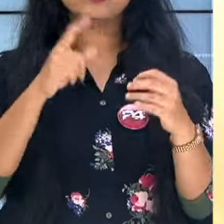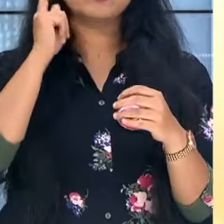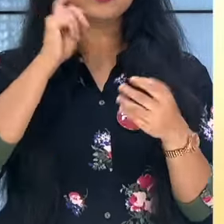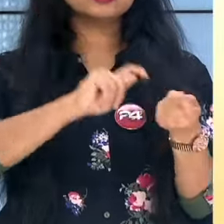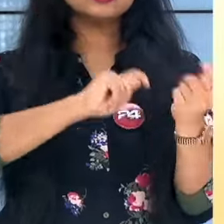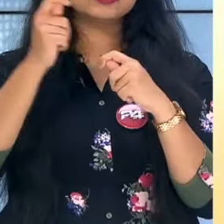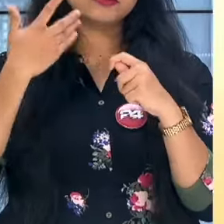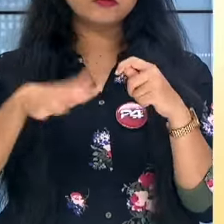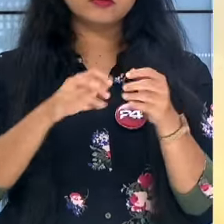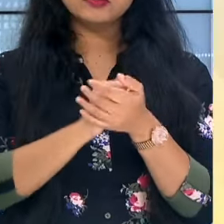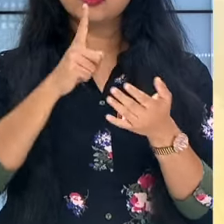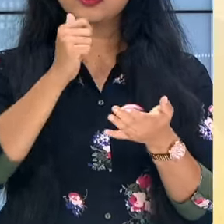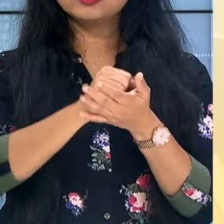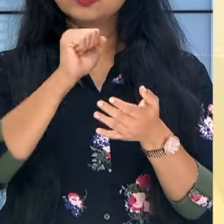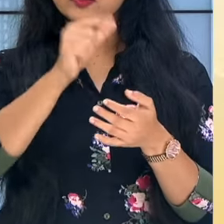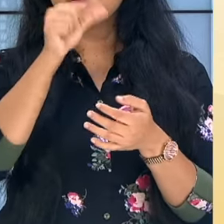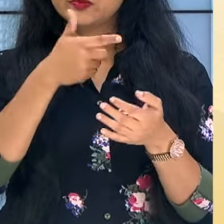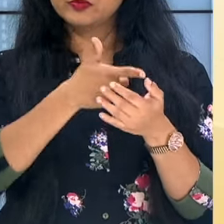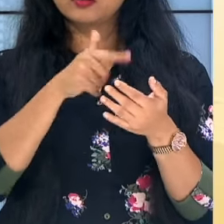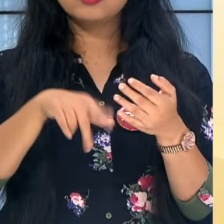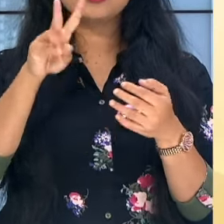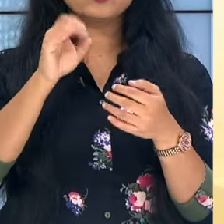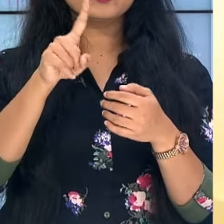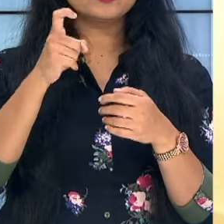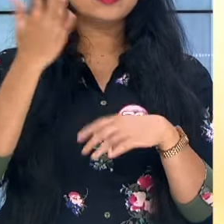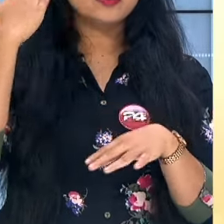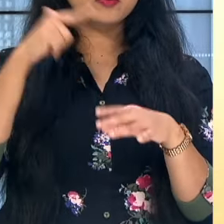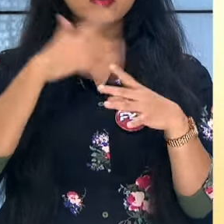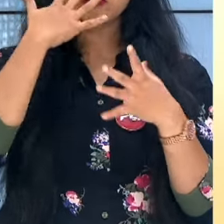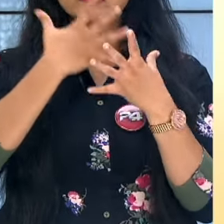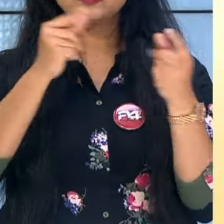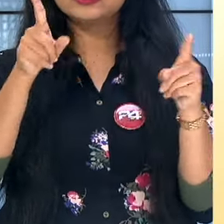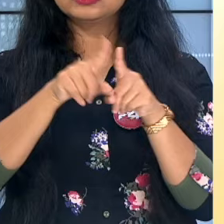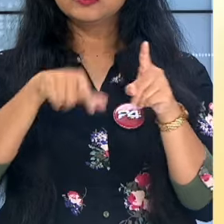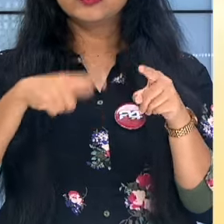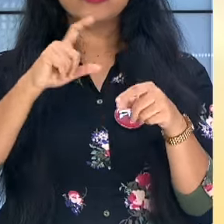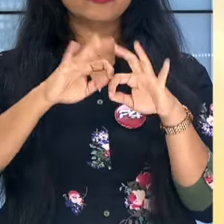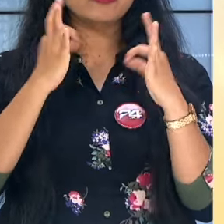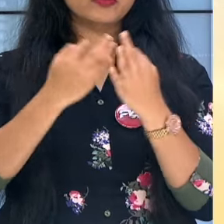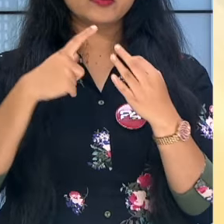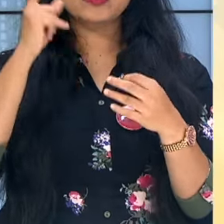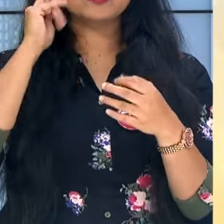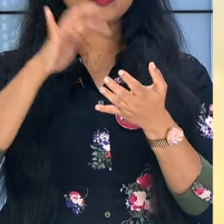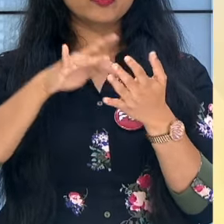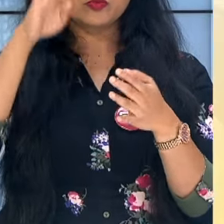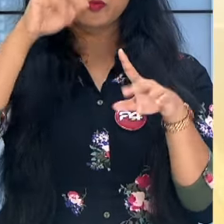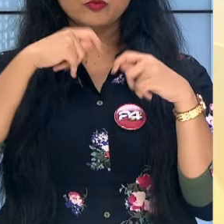ചെന്നൈയിലേക്ക് താമസം മാറി. ലൈസൻസ് ഉടമയെ 2017 കാണാതായതായി കുടുംബം ചെന്നൈ പോലീസിൽ പരാതി നൽകിയിട്ടുണ്ട്.